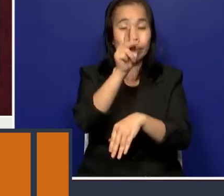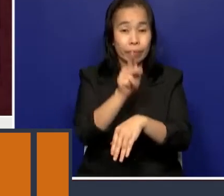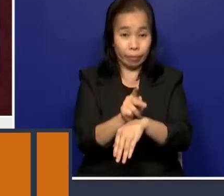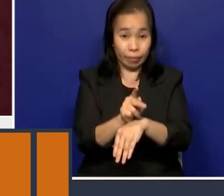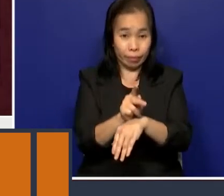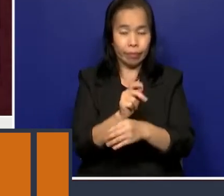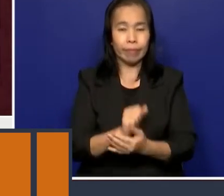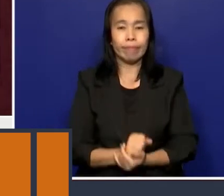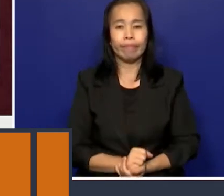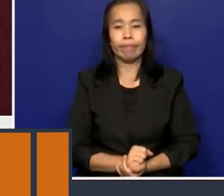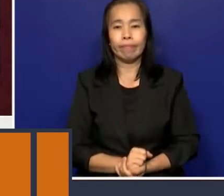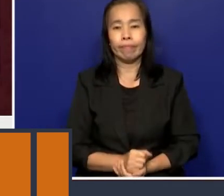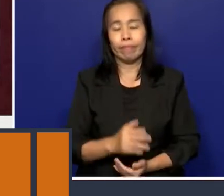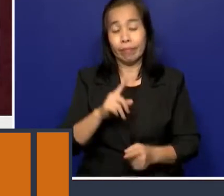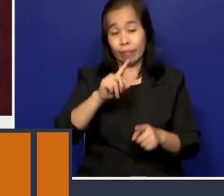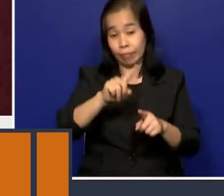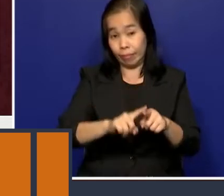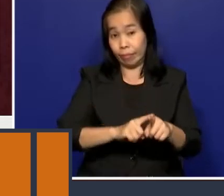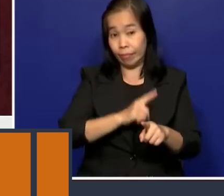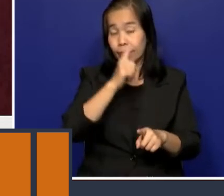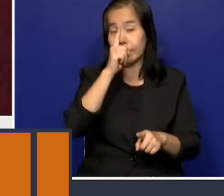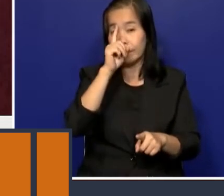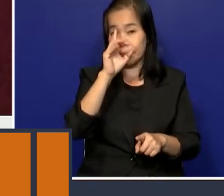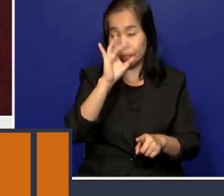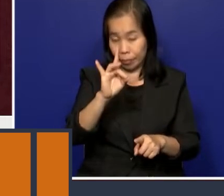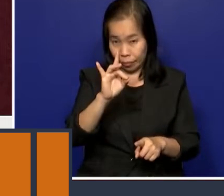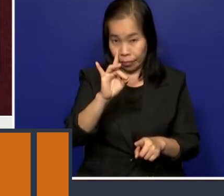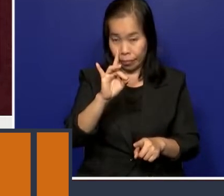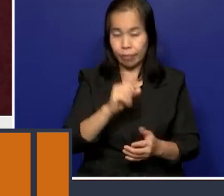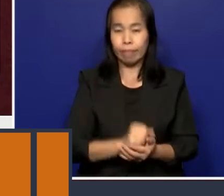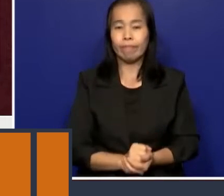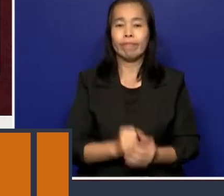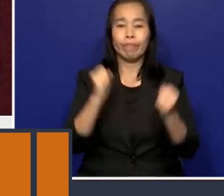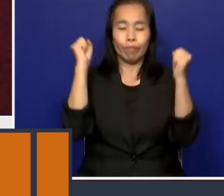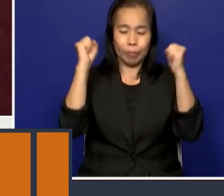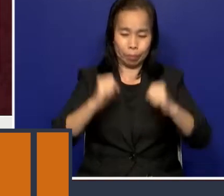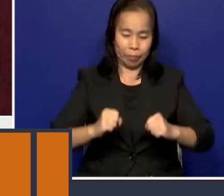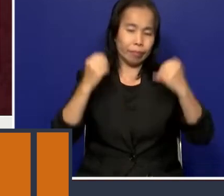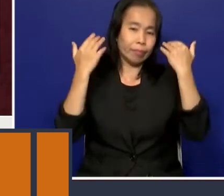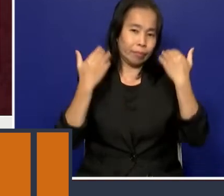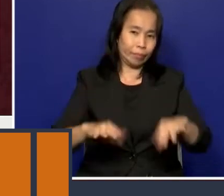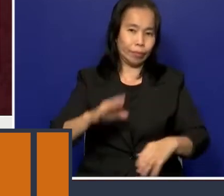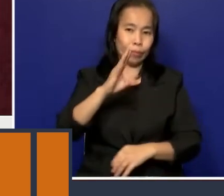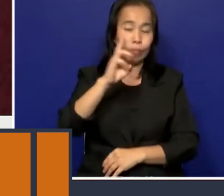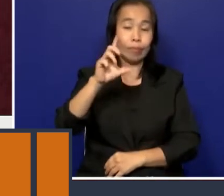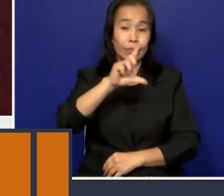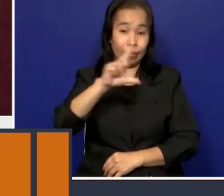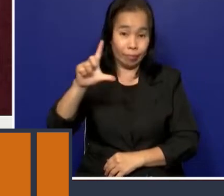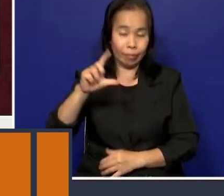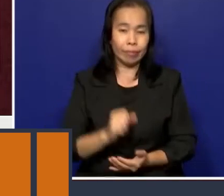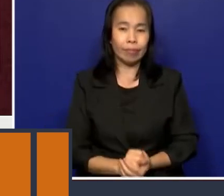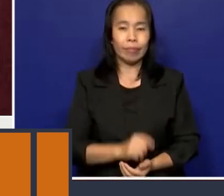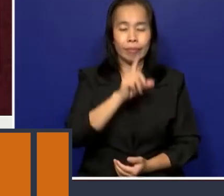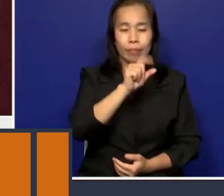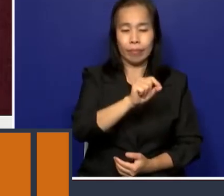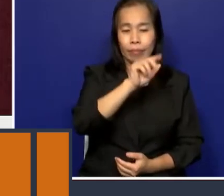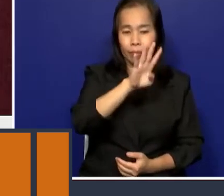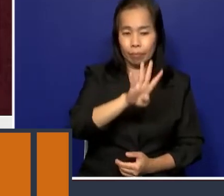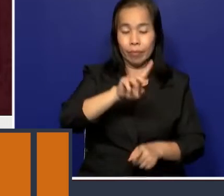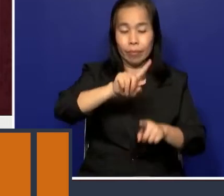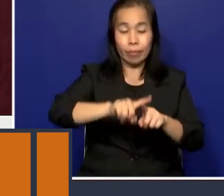ต่อมาในเดอนสงหาคมครับงบประมาณ 600 ลานบากไดรบกอนุมัจรๆเมอวันที่ 24 สิงหาคม